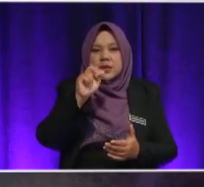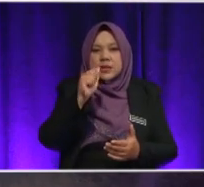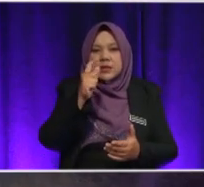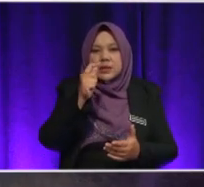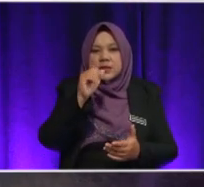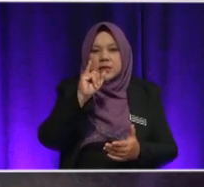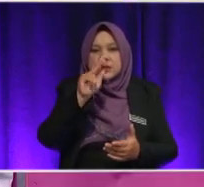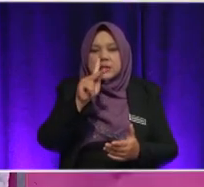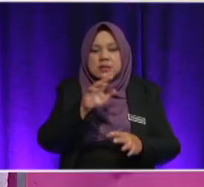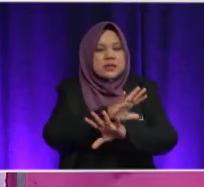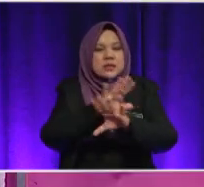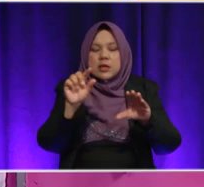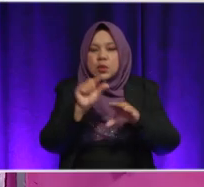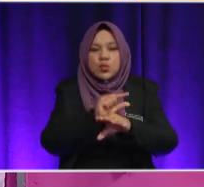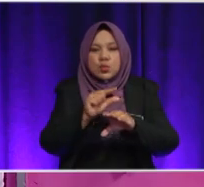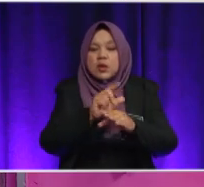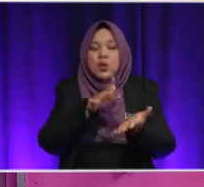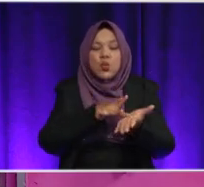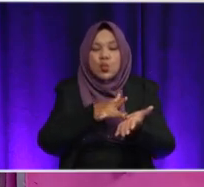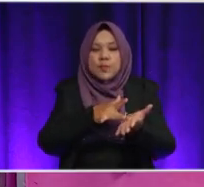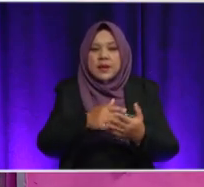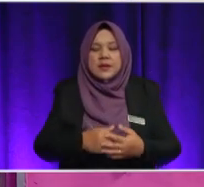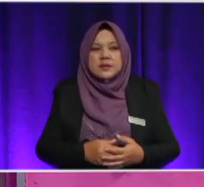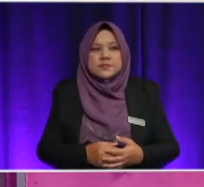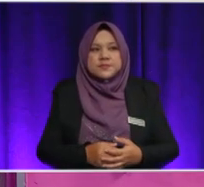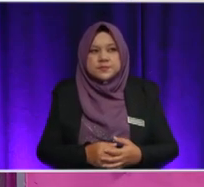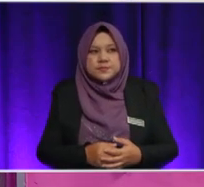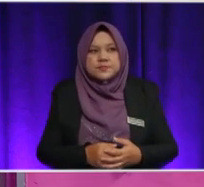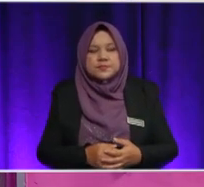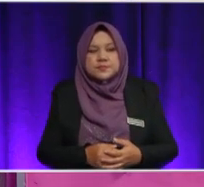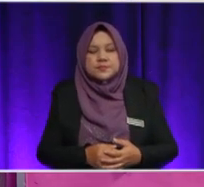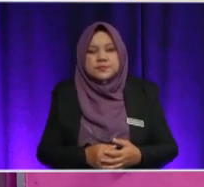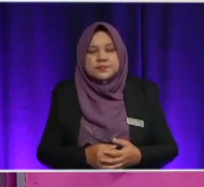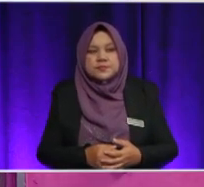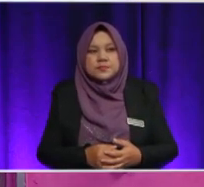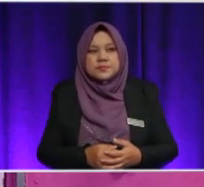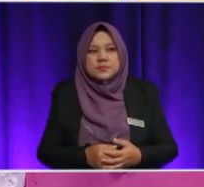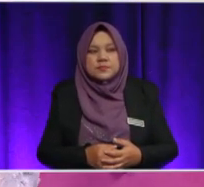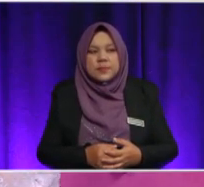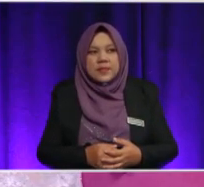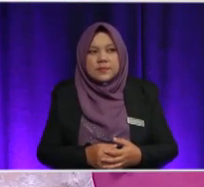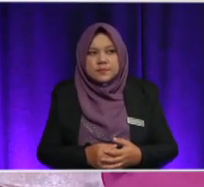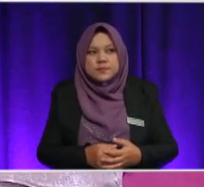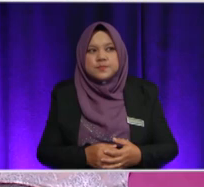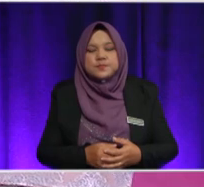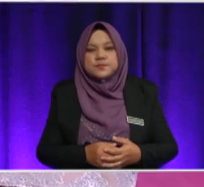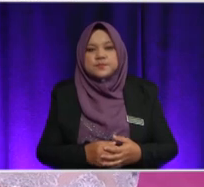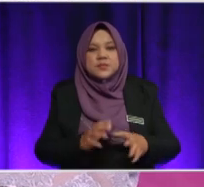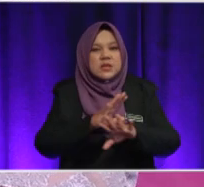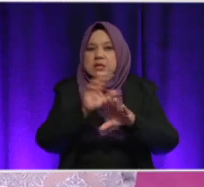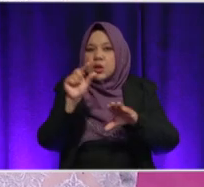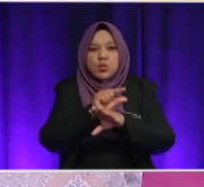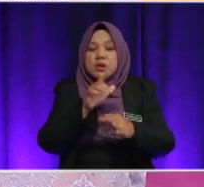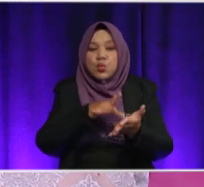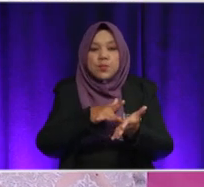tidak menggunakan uban tidak menggunakan obat-obatan tadi kita belajar complimentary adalah perubahan